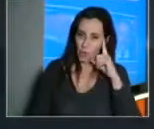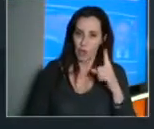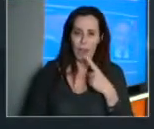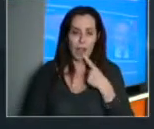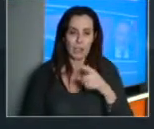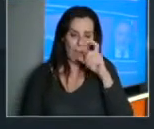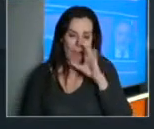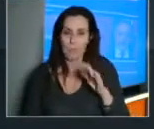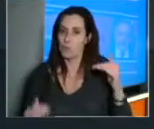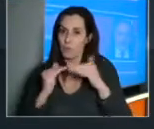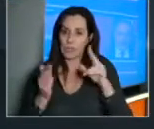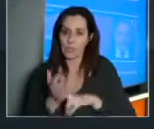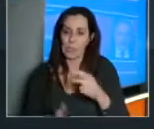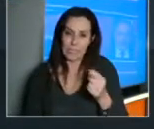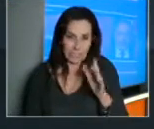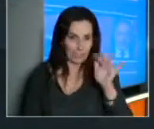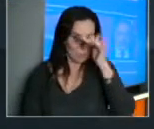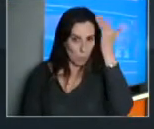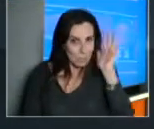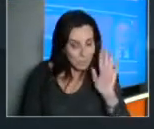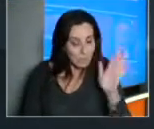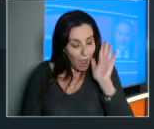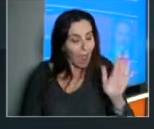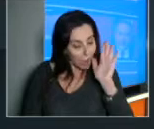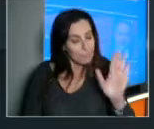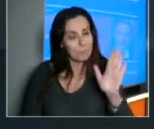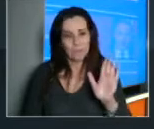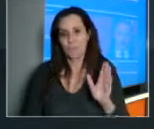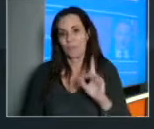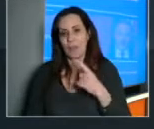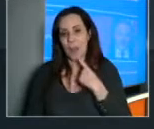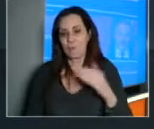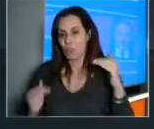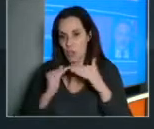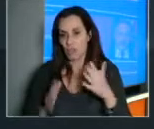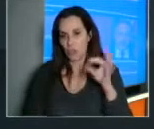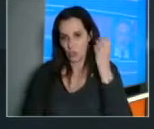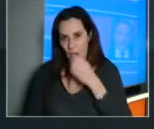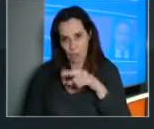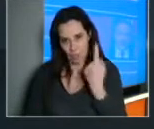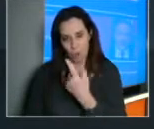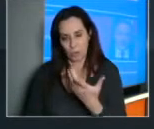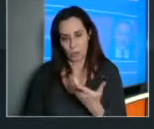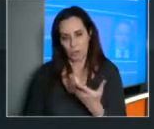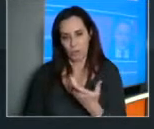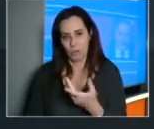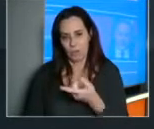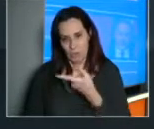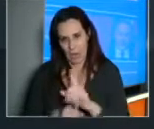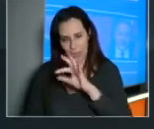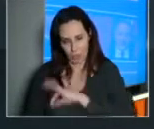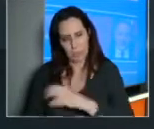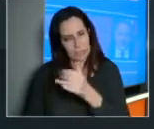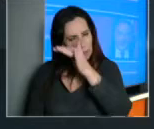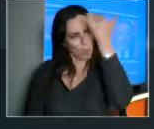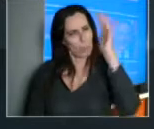להגיד שהערבים אתכם שווי זכויות זה קצת מרחיק לכת, במיוחד, ובכלל לדבר על שוויון ואריה דרעי, אחרי שהוא ירד כל כך על הרוסים, זה גם